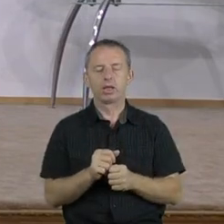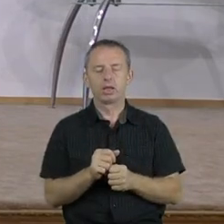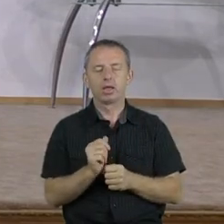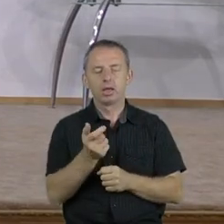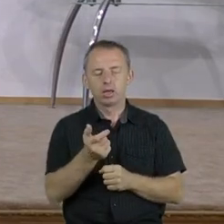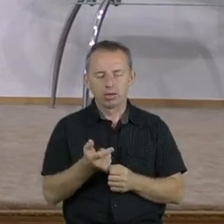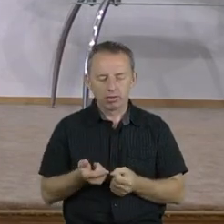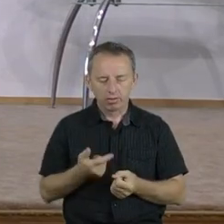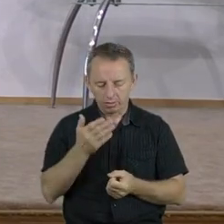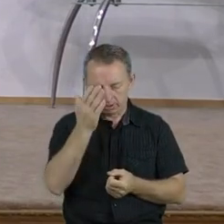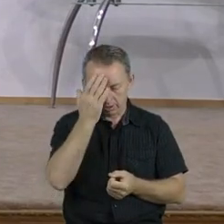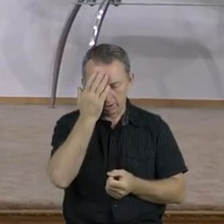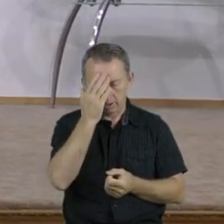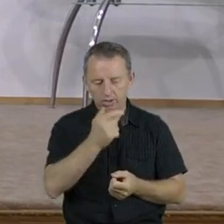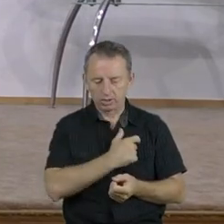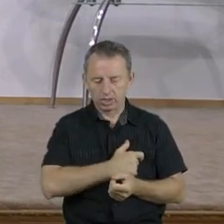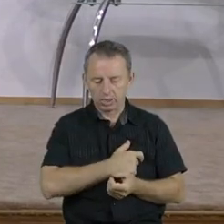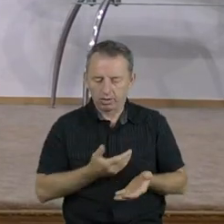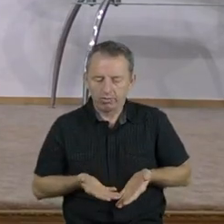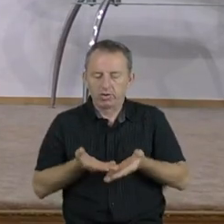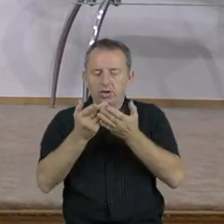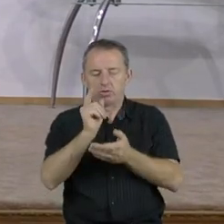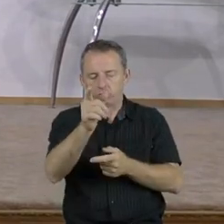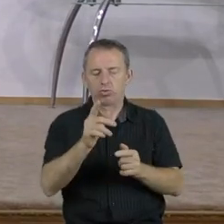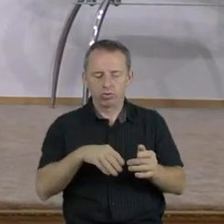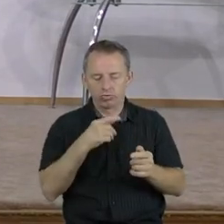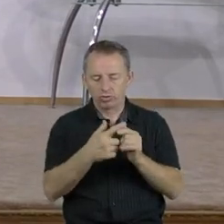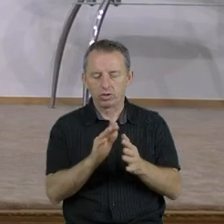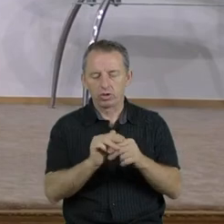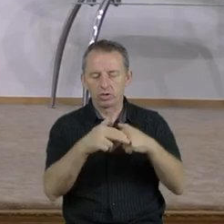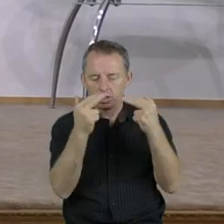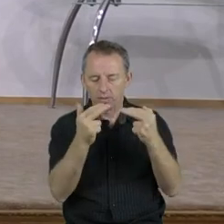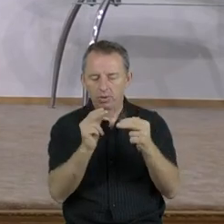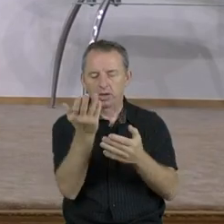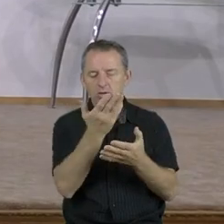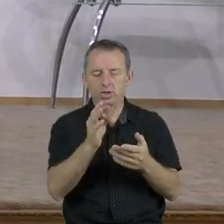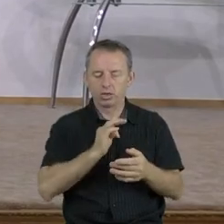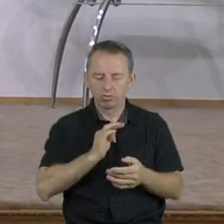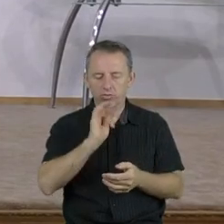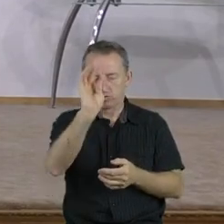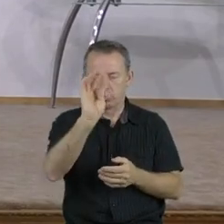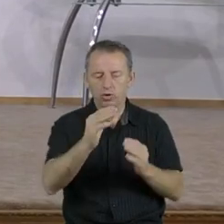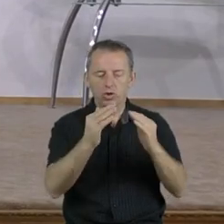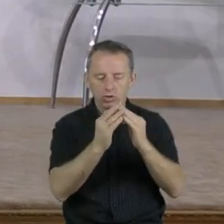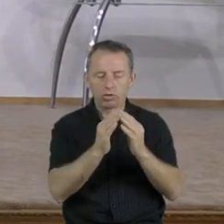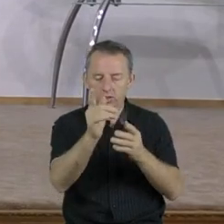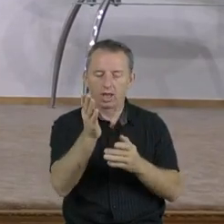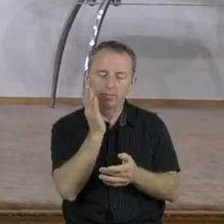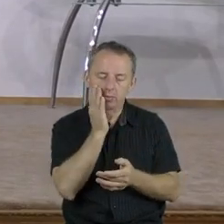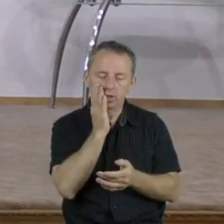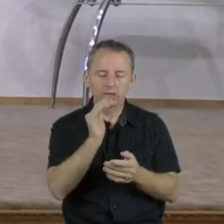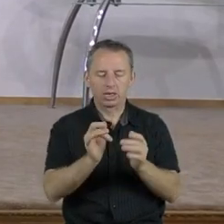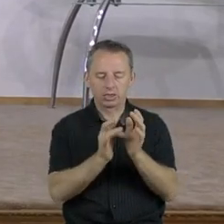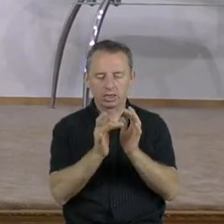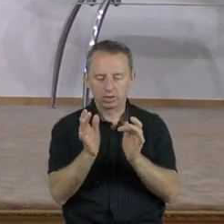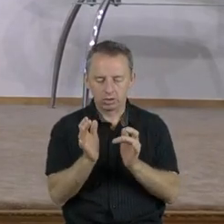nasze serca ku Tobie do świątyni w niebie, gdzie jest nasz dom, gdzie służy nasz Pan, Jezus Chrystus.